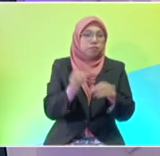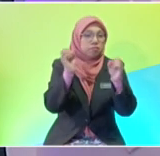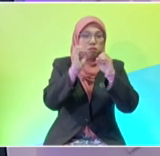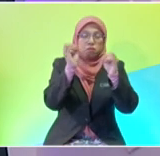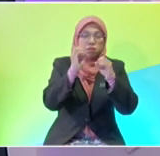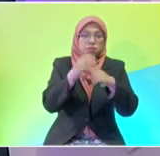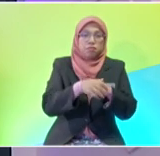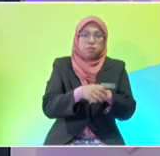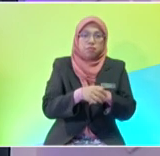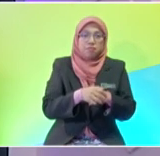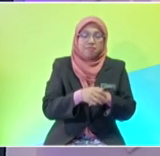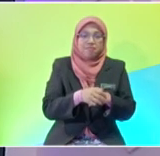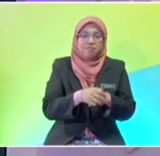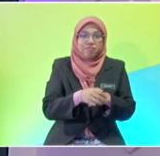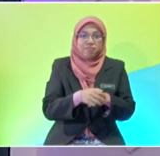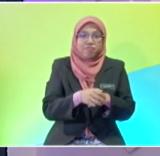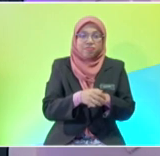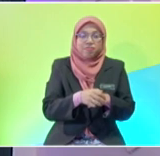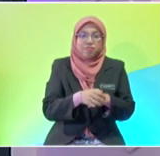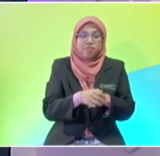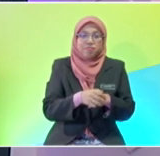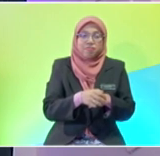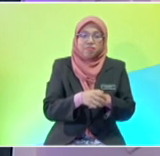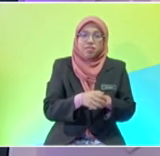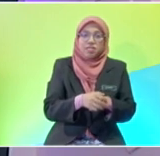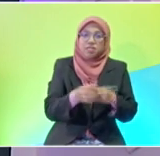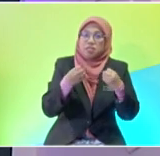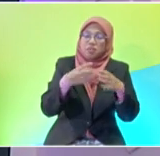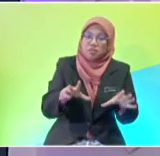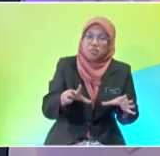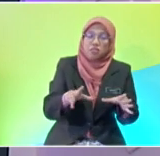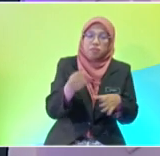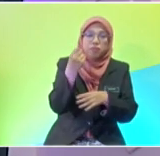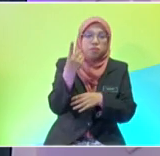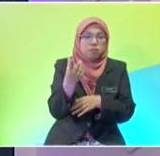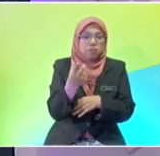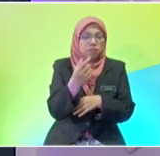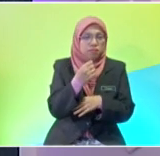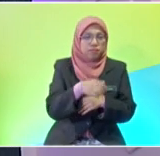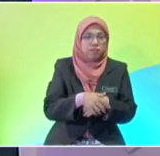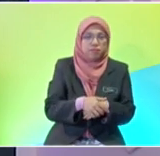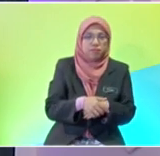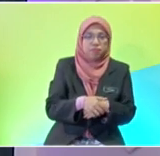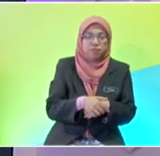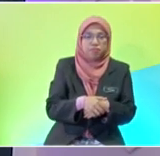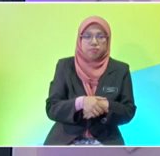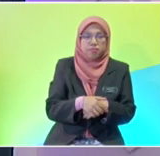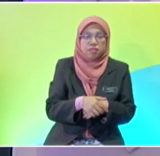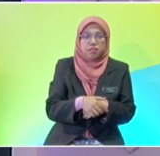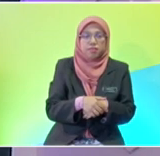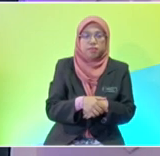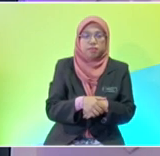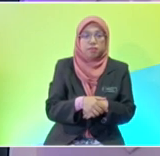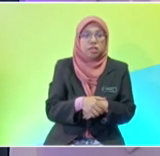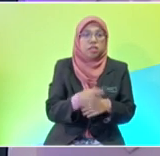hanya selepas kita butuhkan kesilapan belanja pembiakan premis ini diwujudkan eh